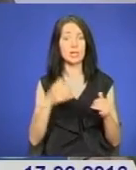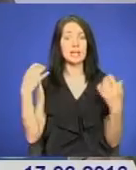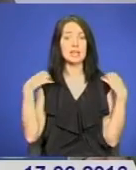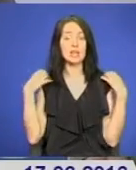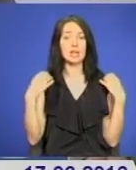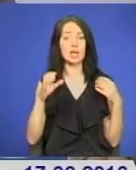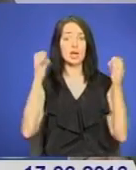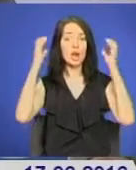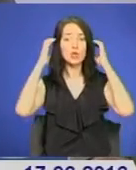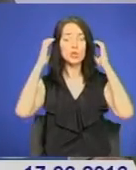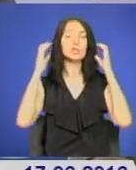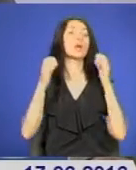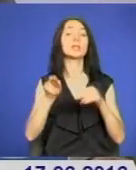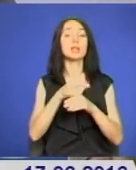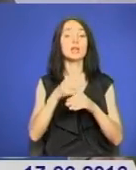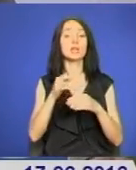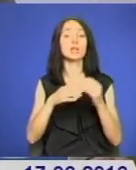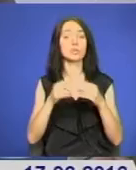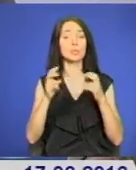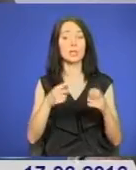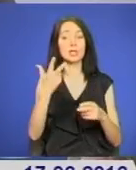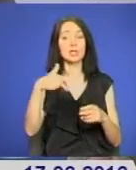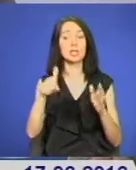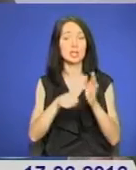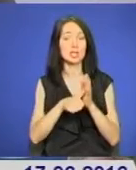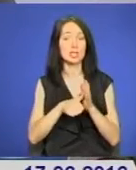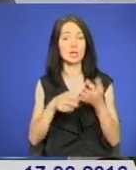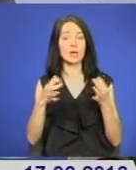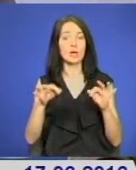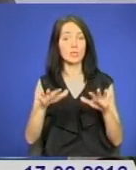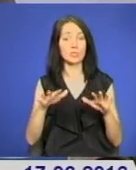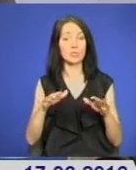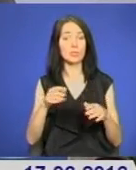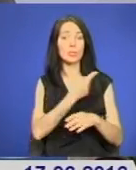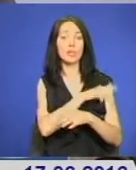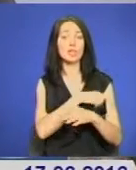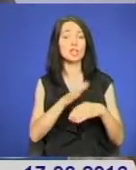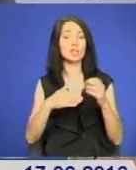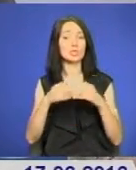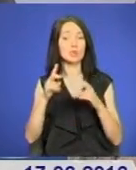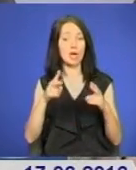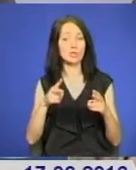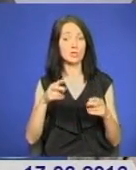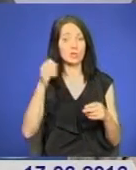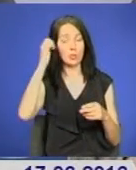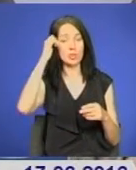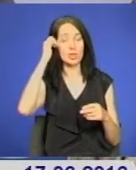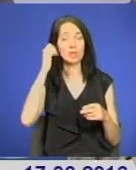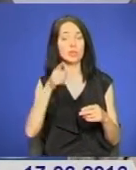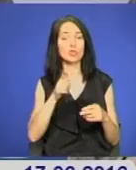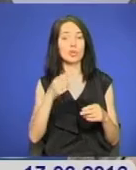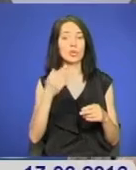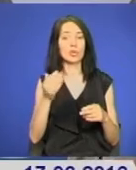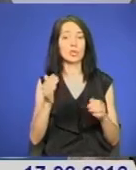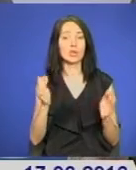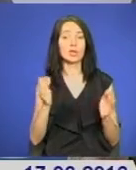радіостанцій, ремонтних спеціальностей 36 вакантних посад, медичних спеціальностей, ви пам'ятаєте, що вони повільно